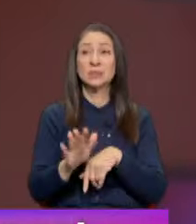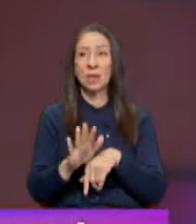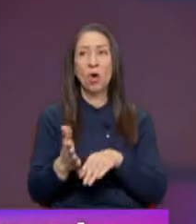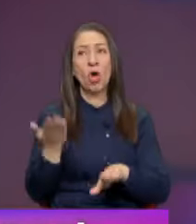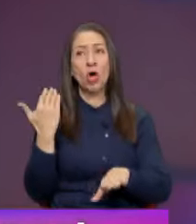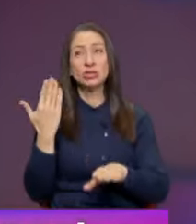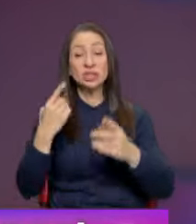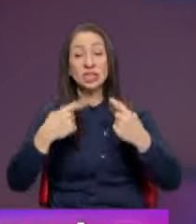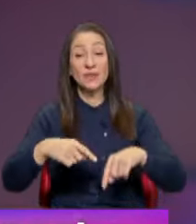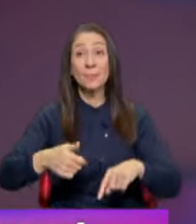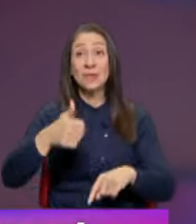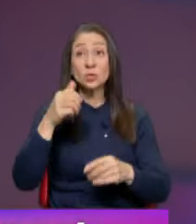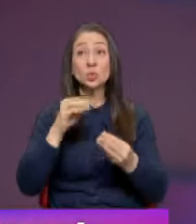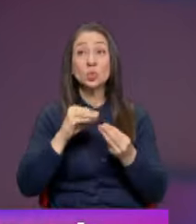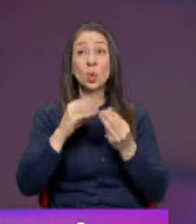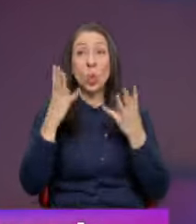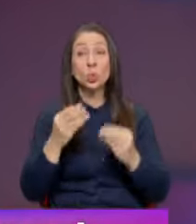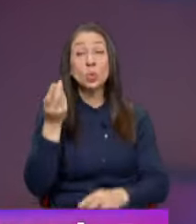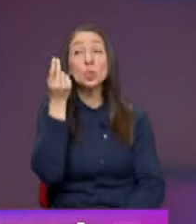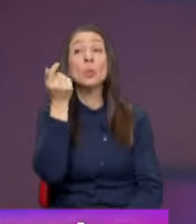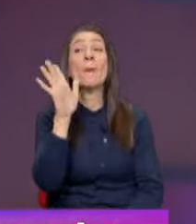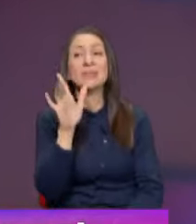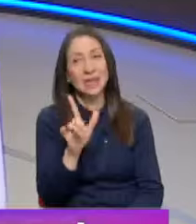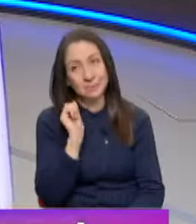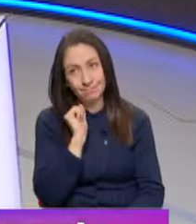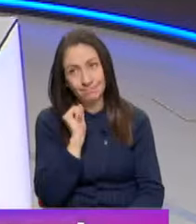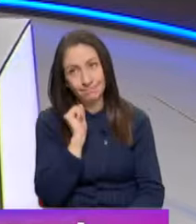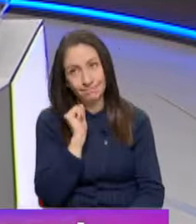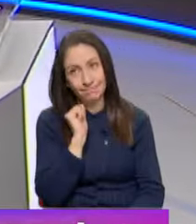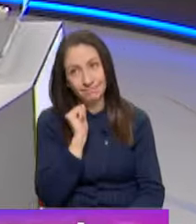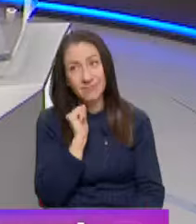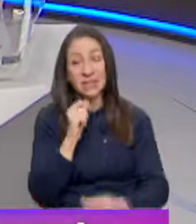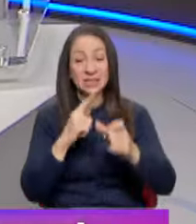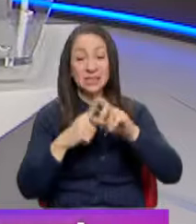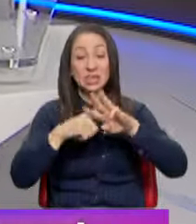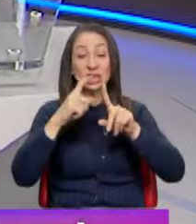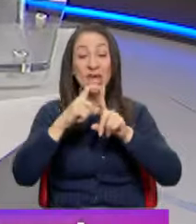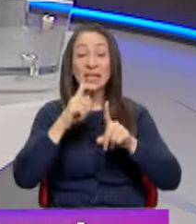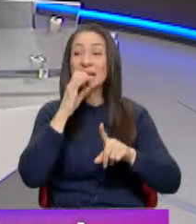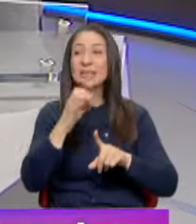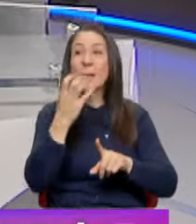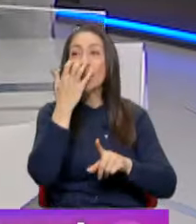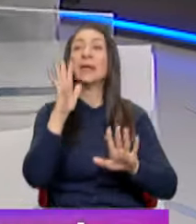önceki çevre bakanının suçlu olduğunu da unutmamamız gerekir chat raporu